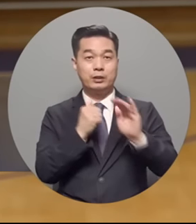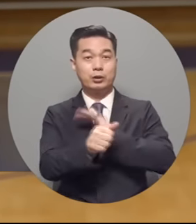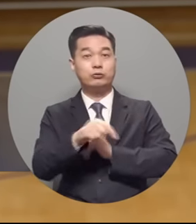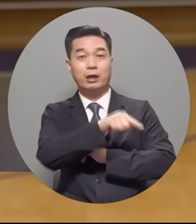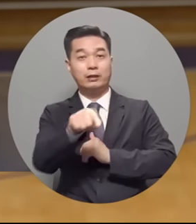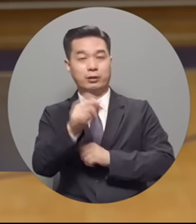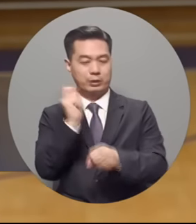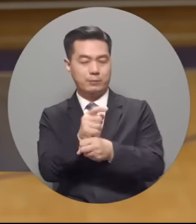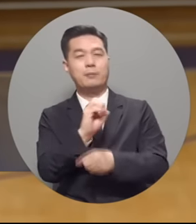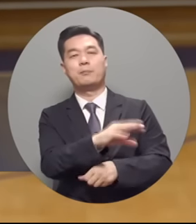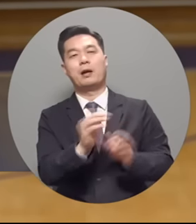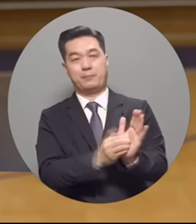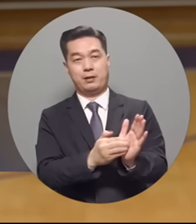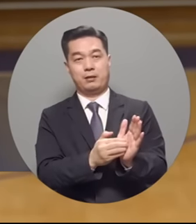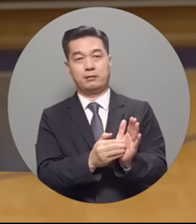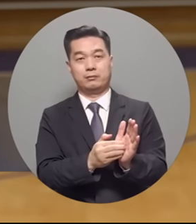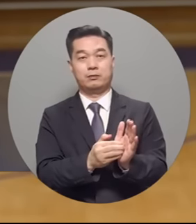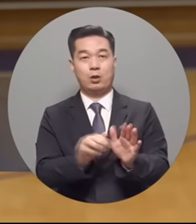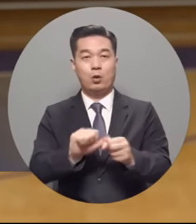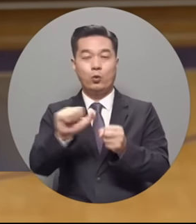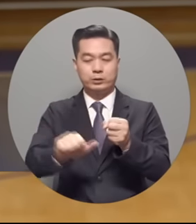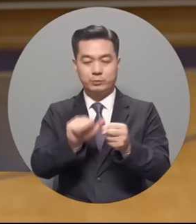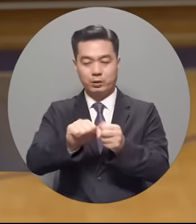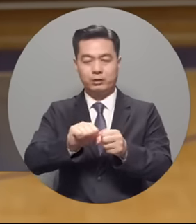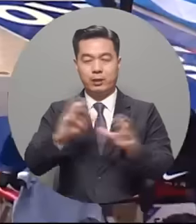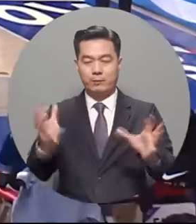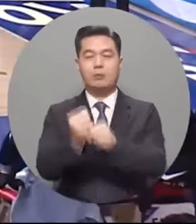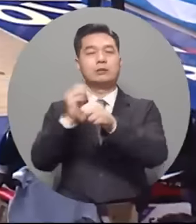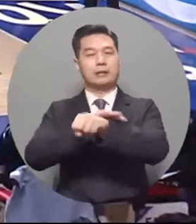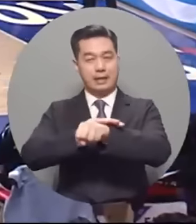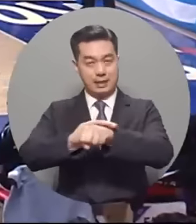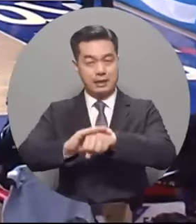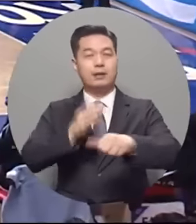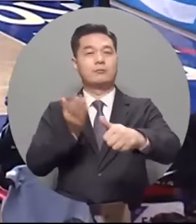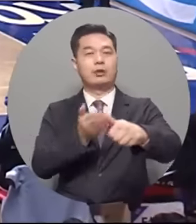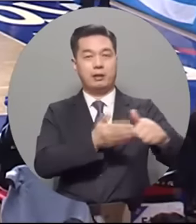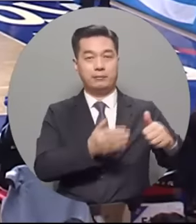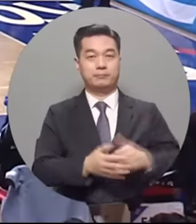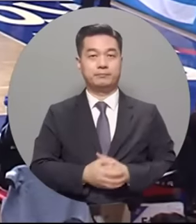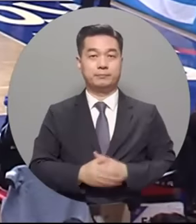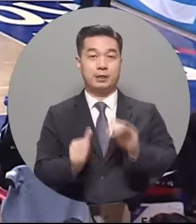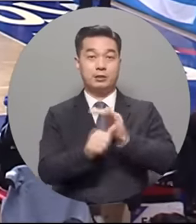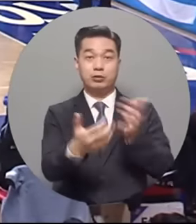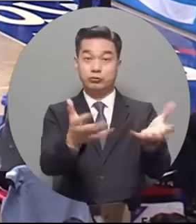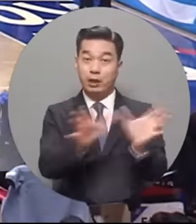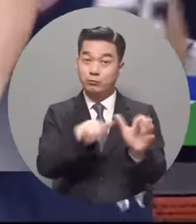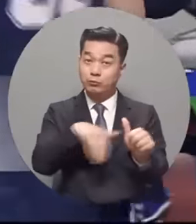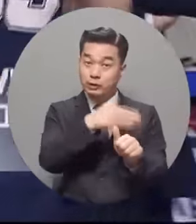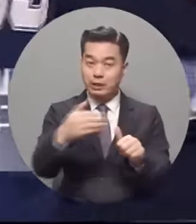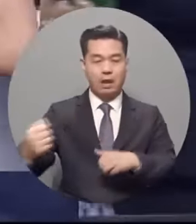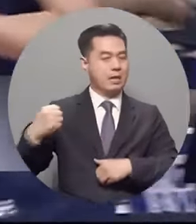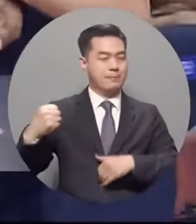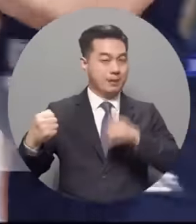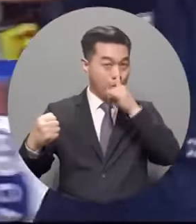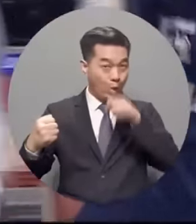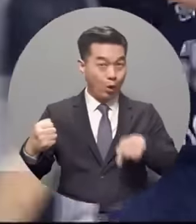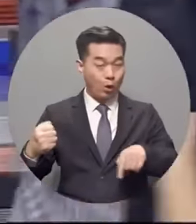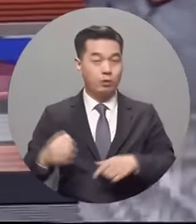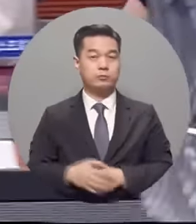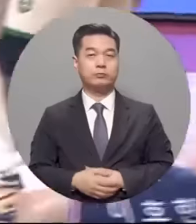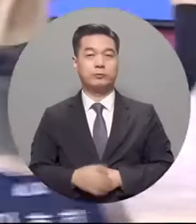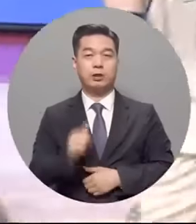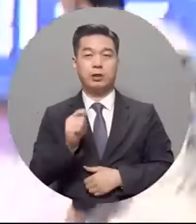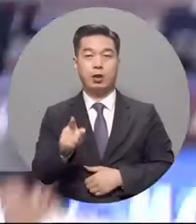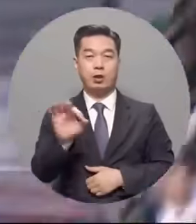했어요. 50년을 좀 마무리 잘하게 해달라고 부탁을 했고. 선수단 분위기는 말 그대로 파죽지세입니다. 허웅,